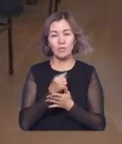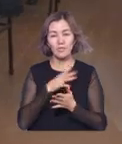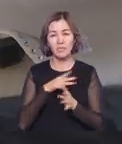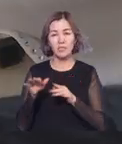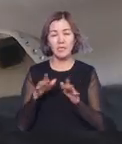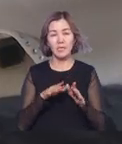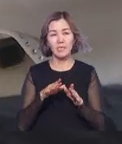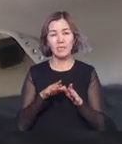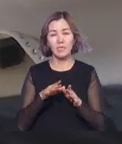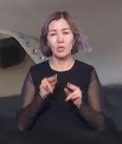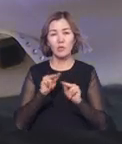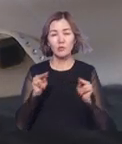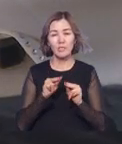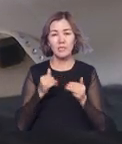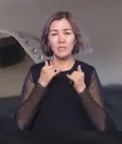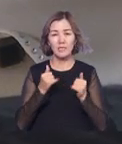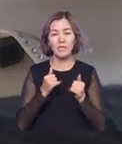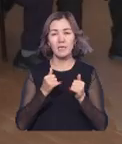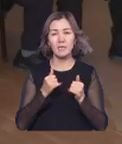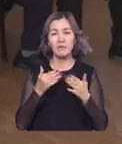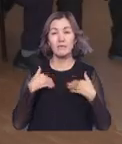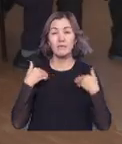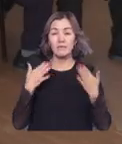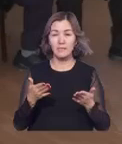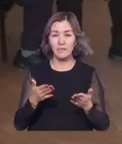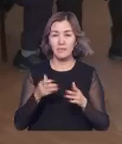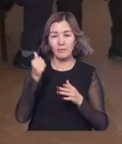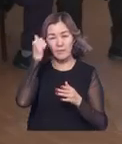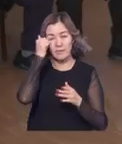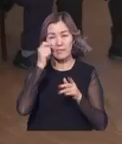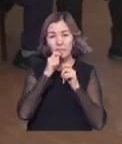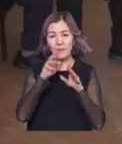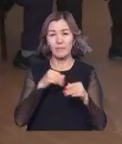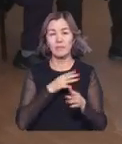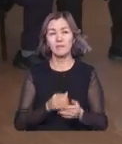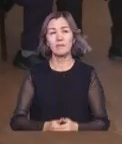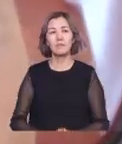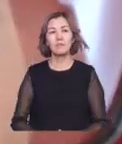аясында шәкірттері ұстаздарына арналған жүрек жарды тілектерін айтып, естелік сыйлықтар табыстады.